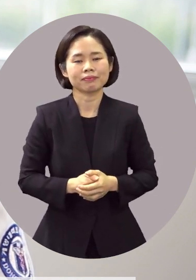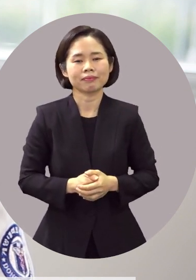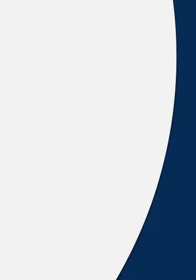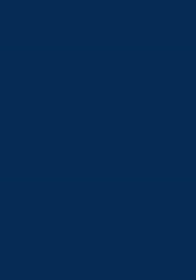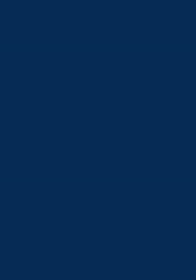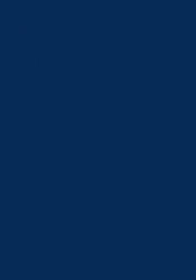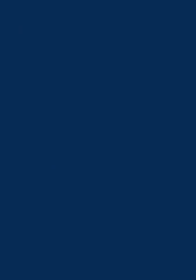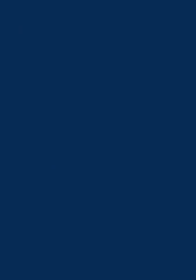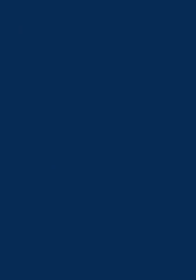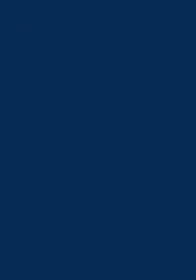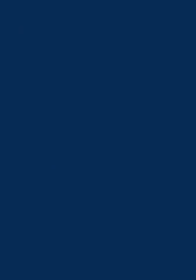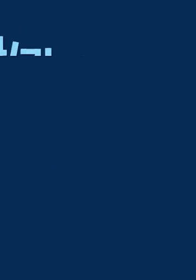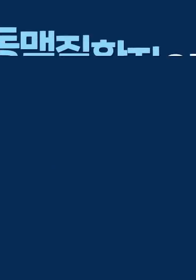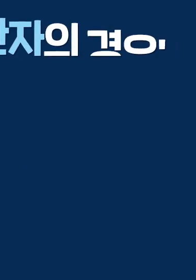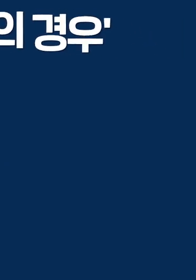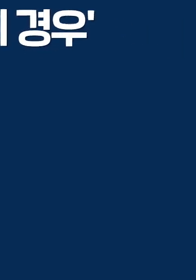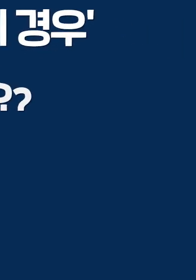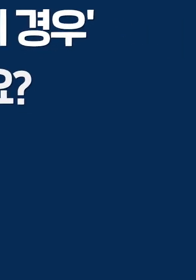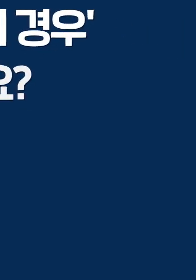있습니다.